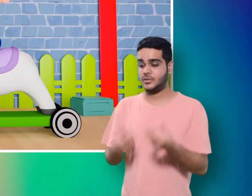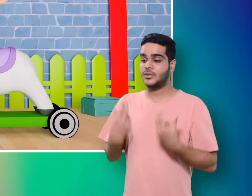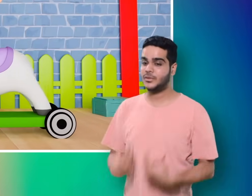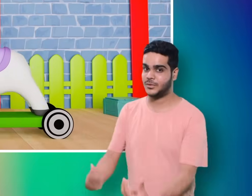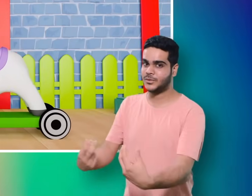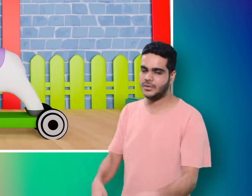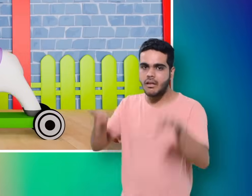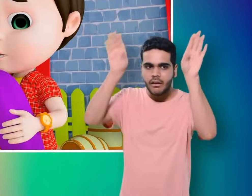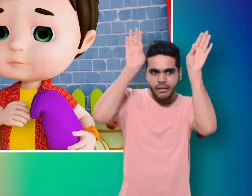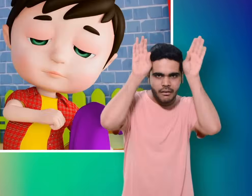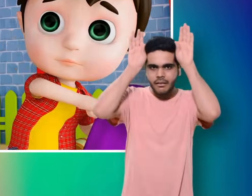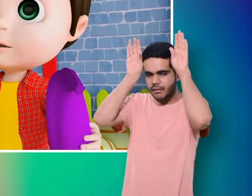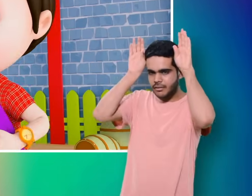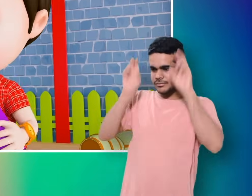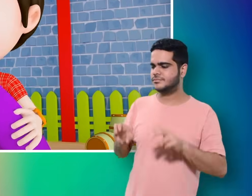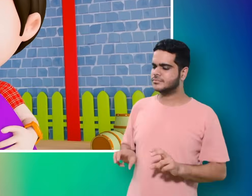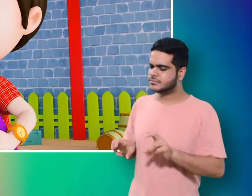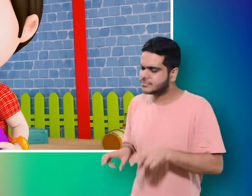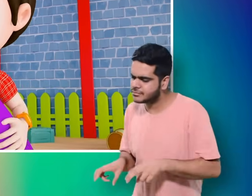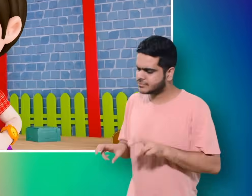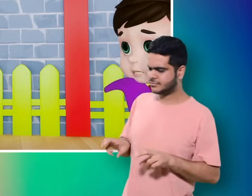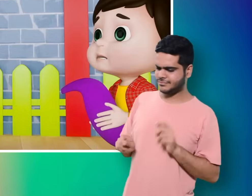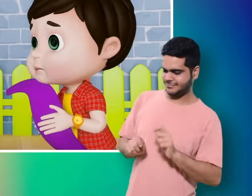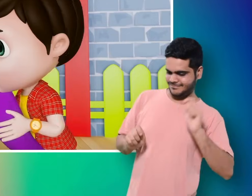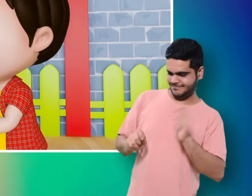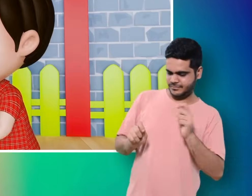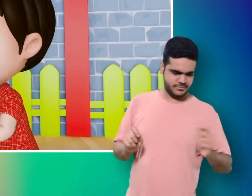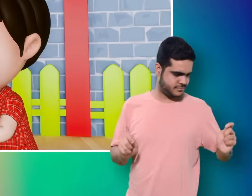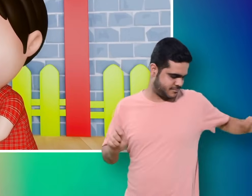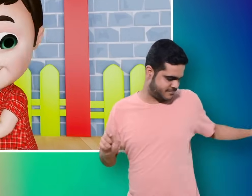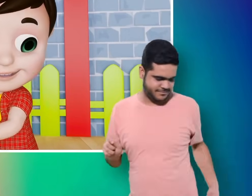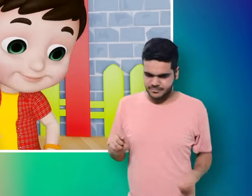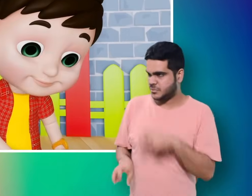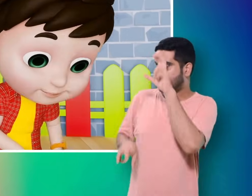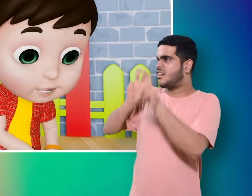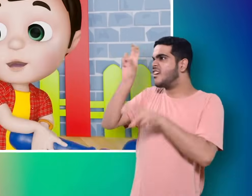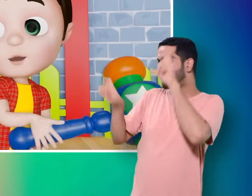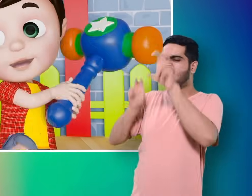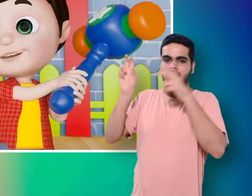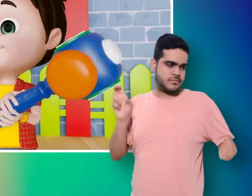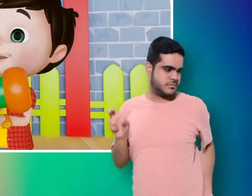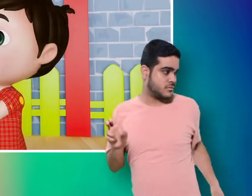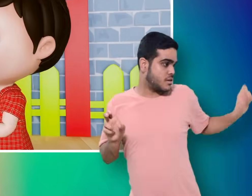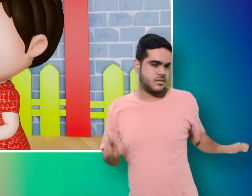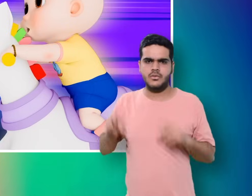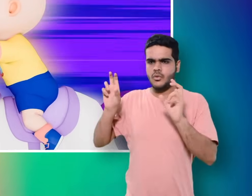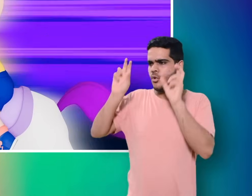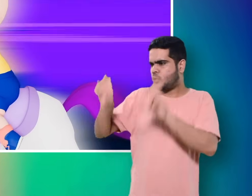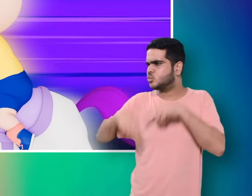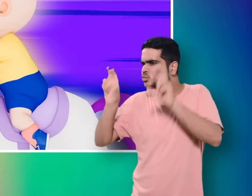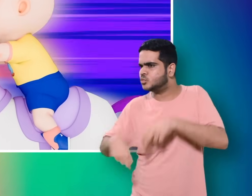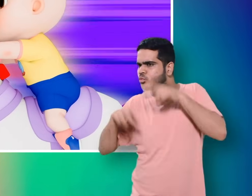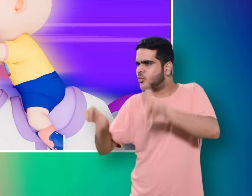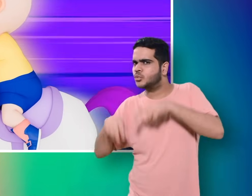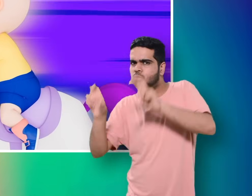लकड़ी की काठी, काठी पे घोड़ा, घोड़े की दुम पे जो मारा हथौड़ा।